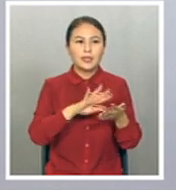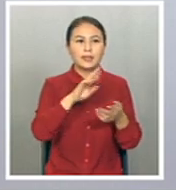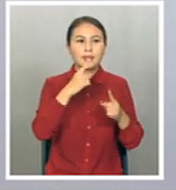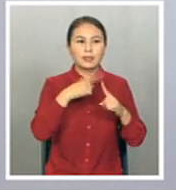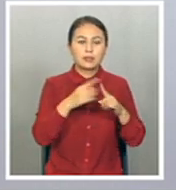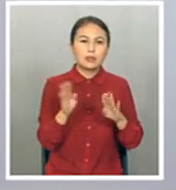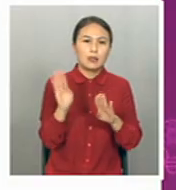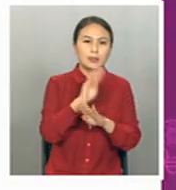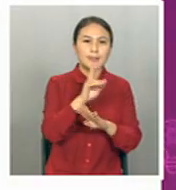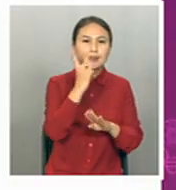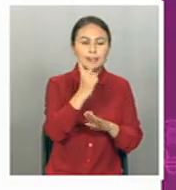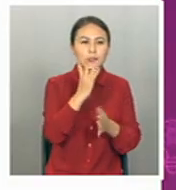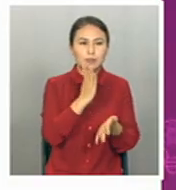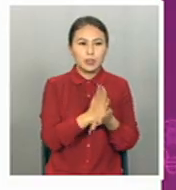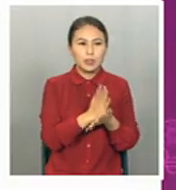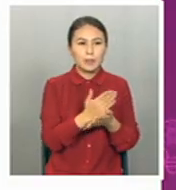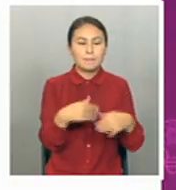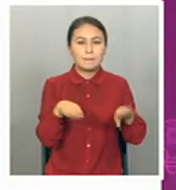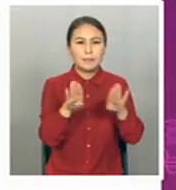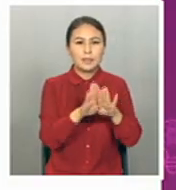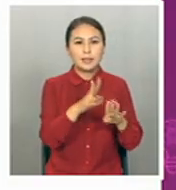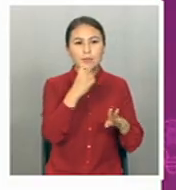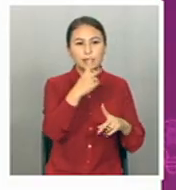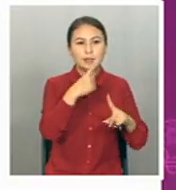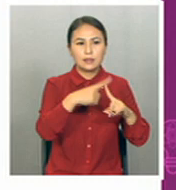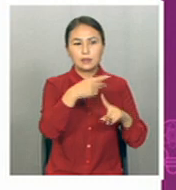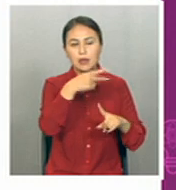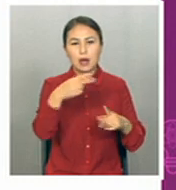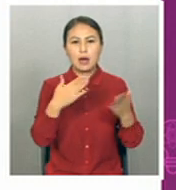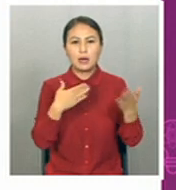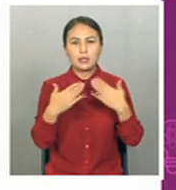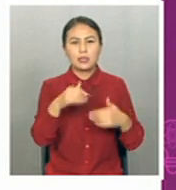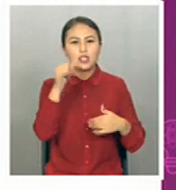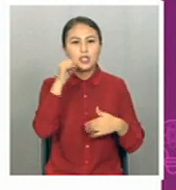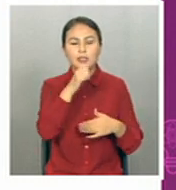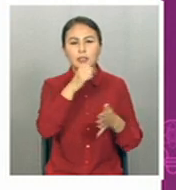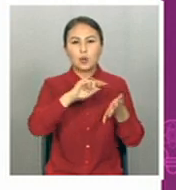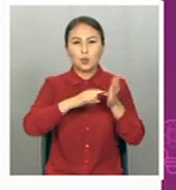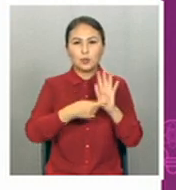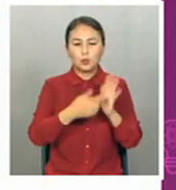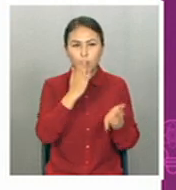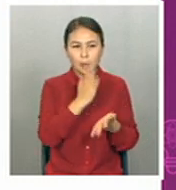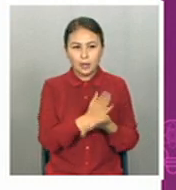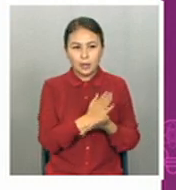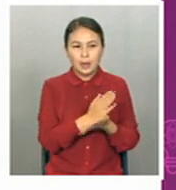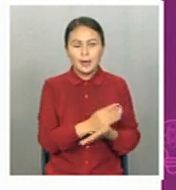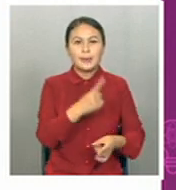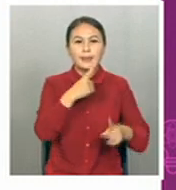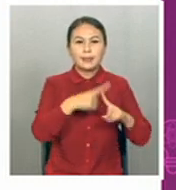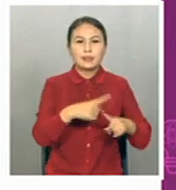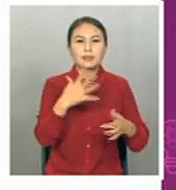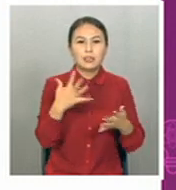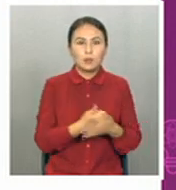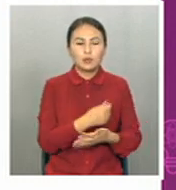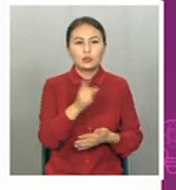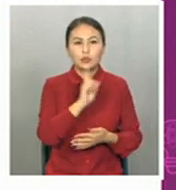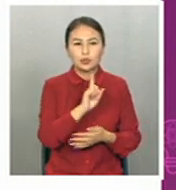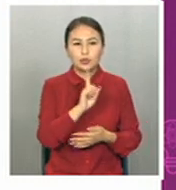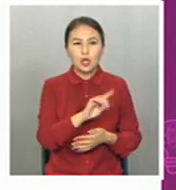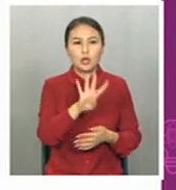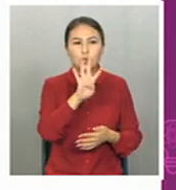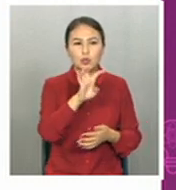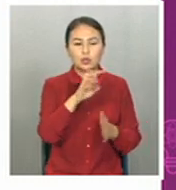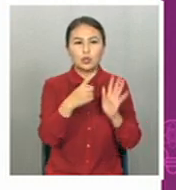тұр. Біз білеміз, 2 мен x-тің арасында жасырын көбейту бар. Яғни x-ті табу үшін мен